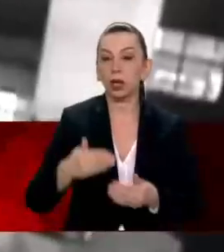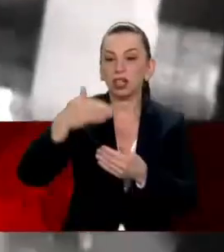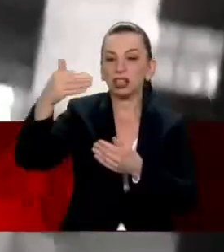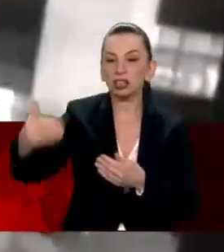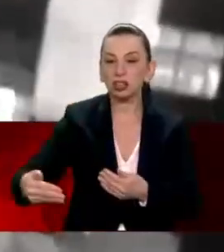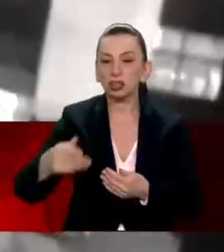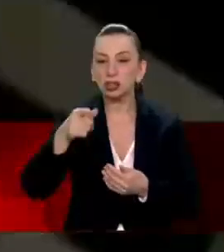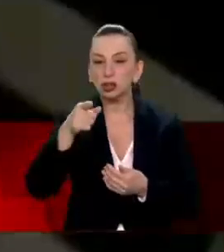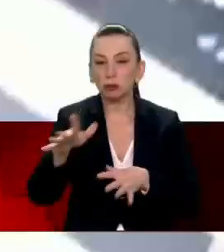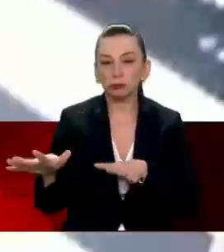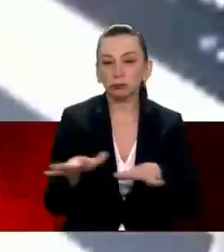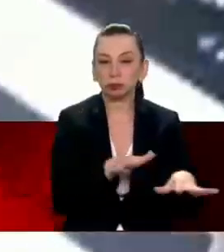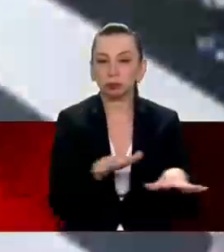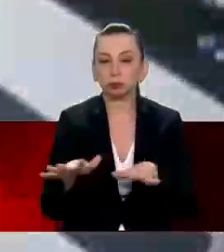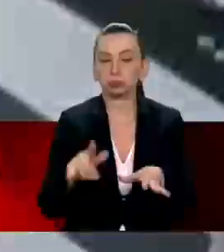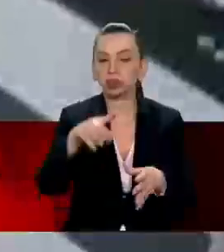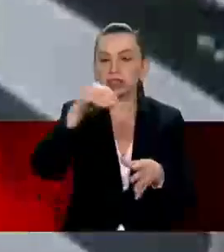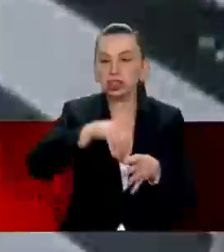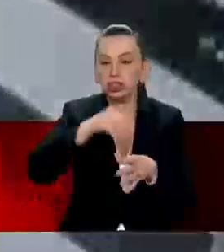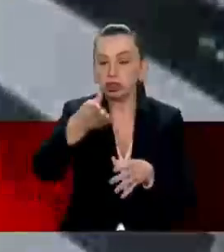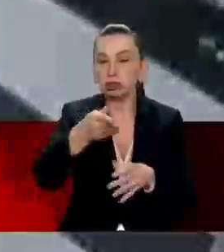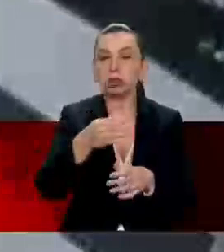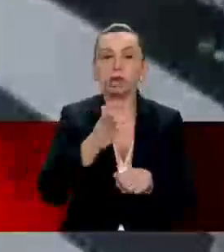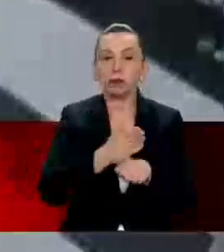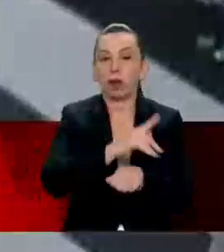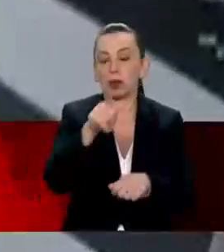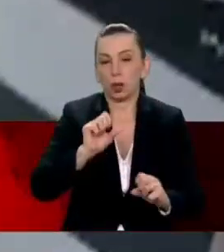Dışarıda yer kabuğu oynuyor, içeridekiler kabus yaşıyordu.